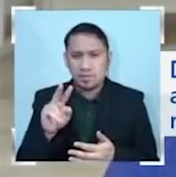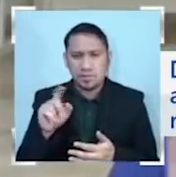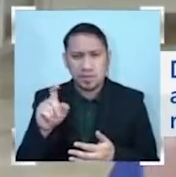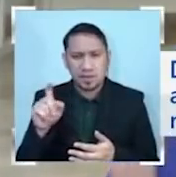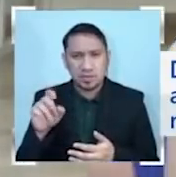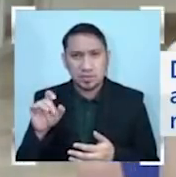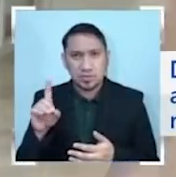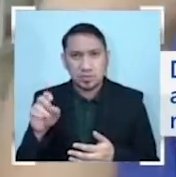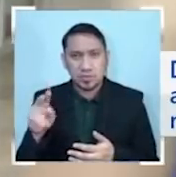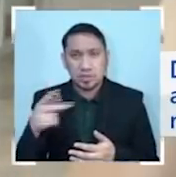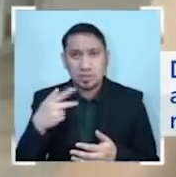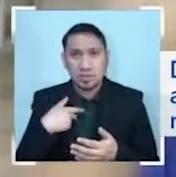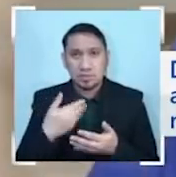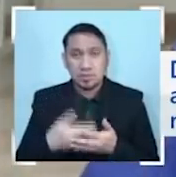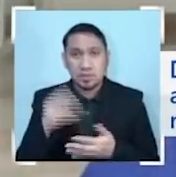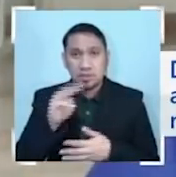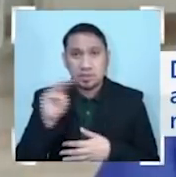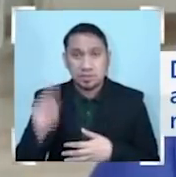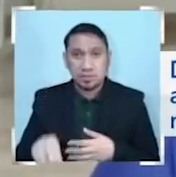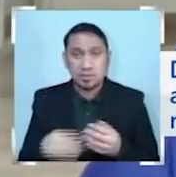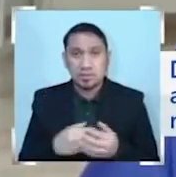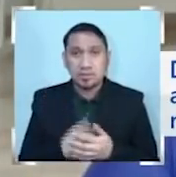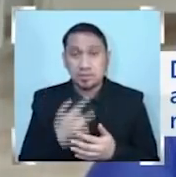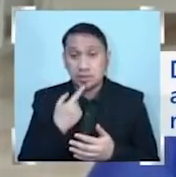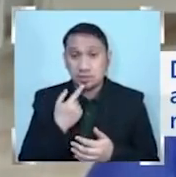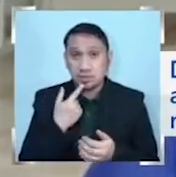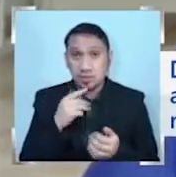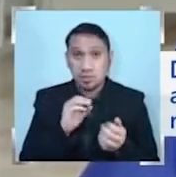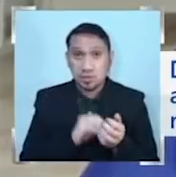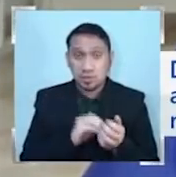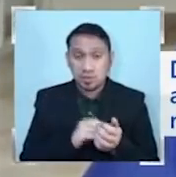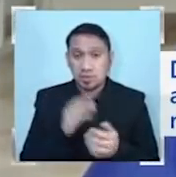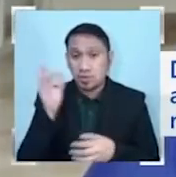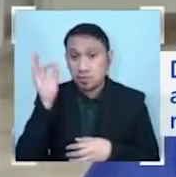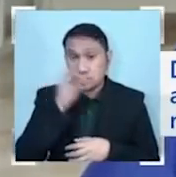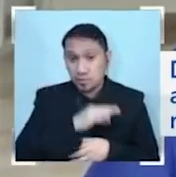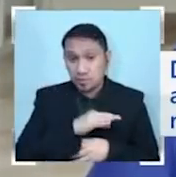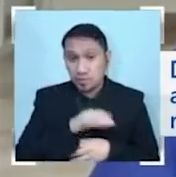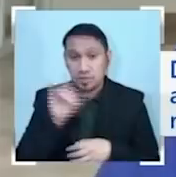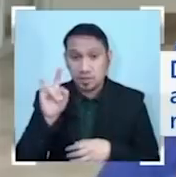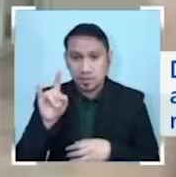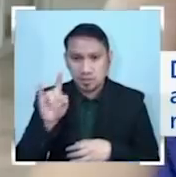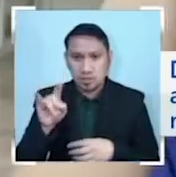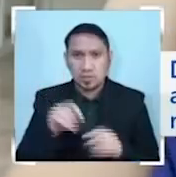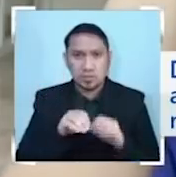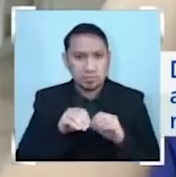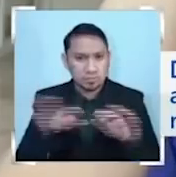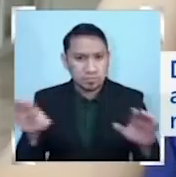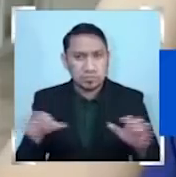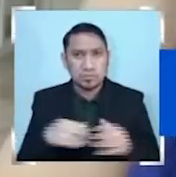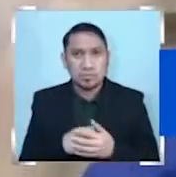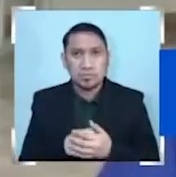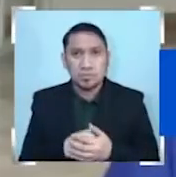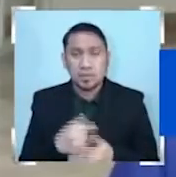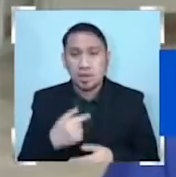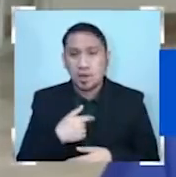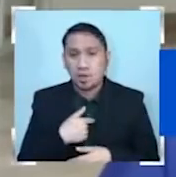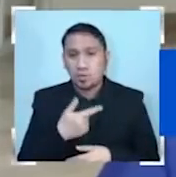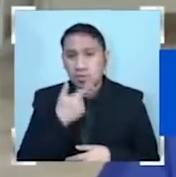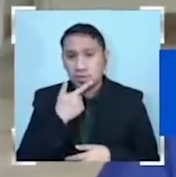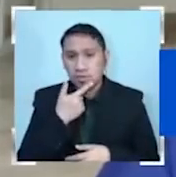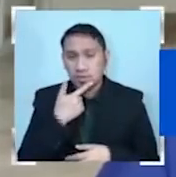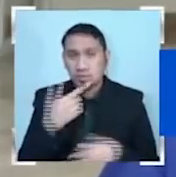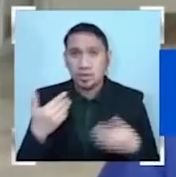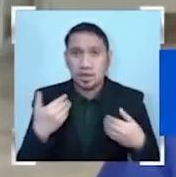ng Maynila. Tinukoy din ni Ong ang mga peking advertisement na lumalabas. Natatawa ako kasi maraming mga fake